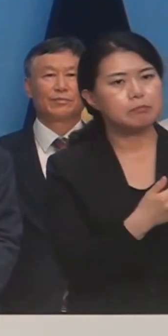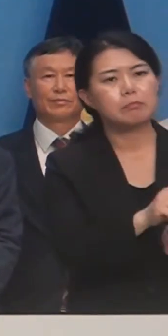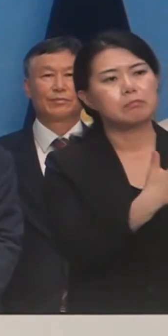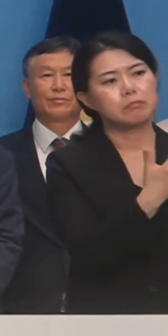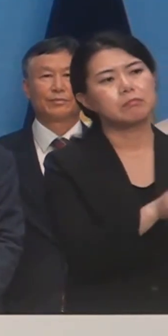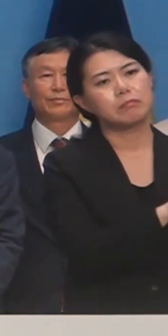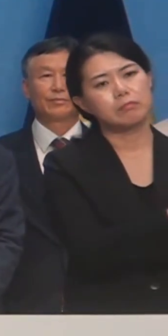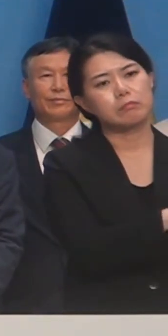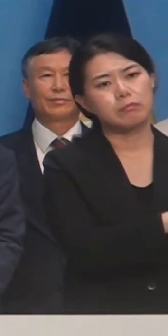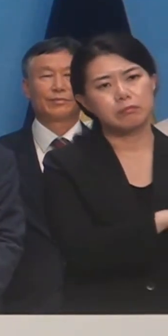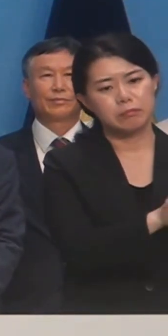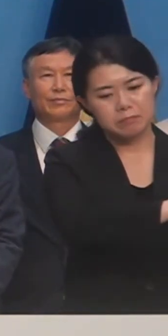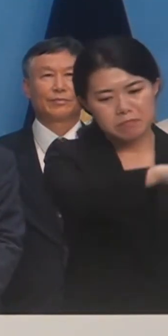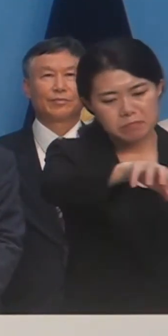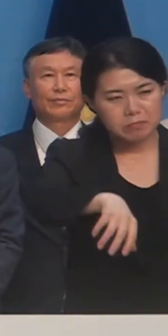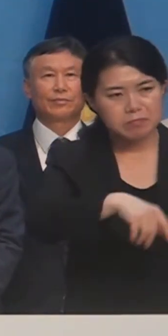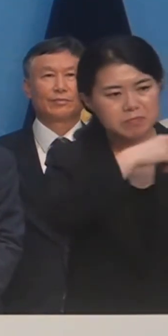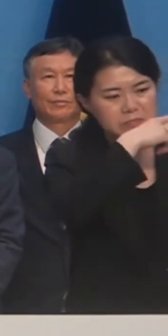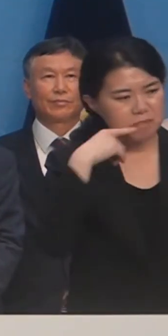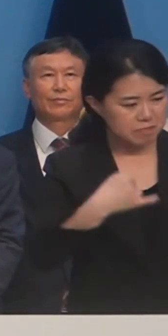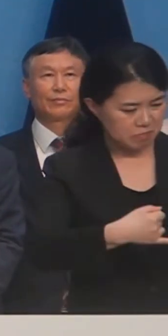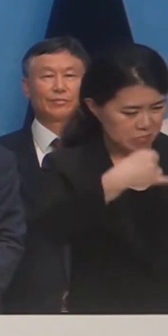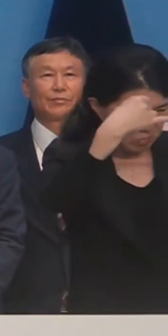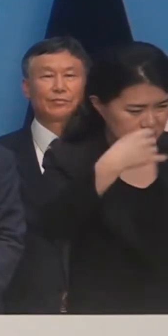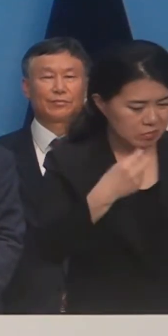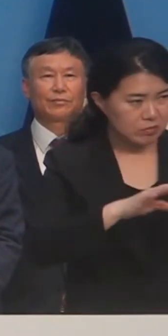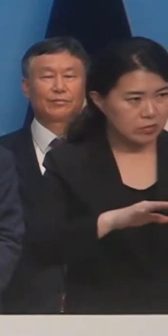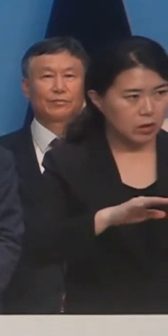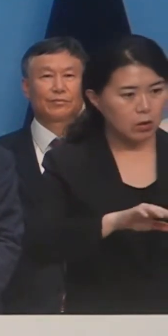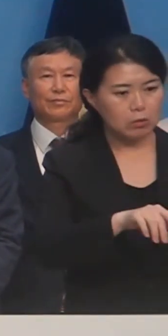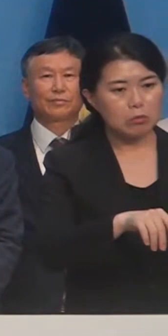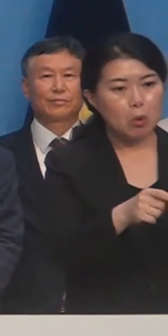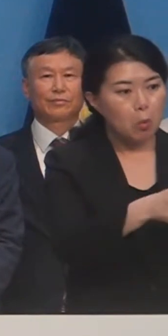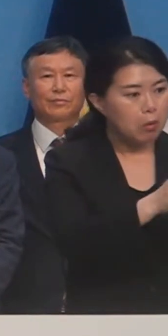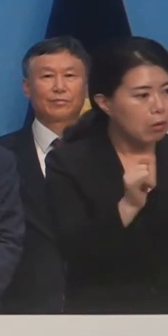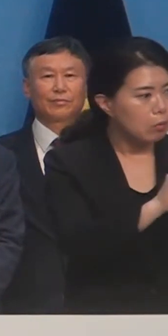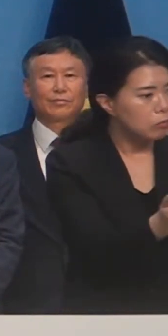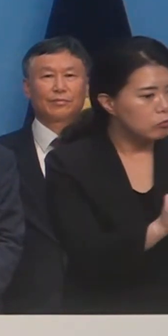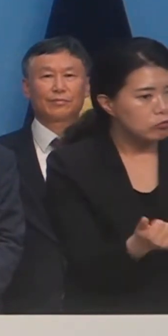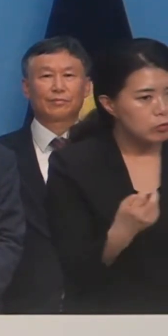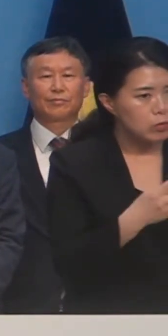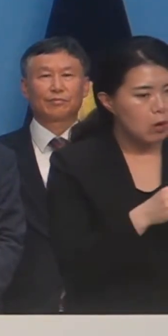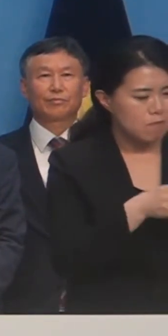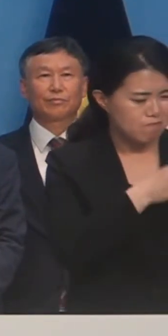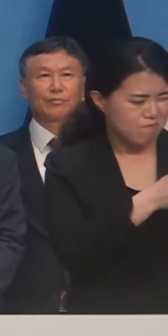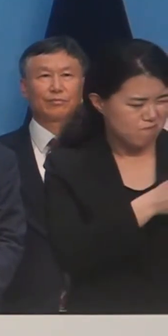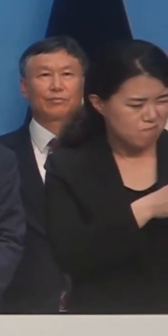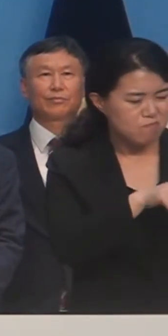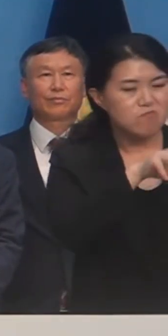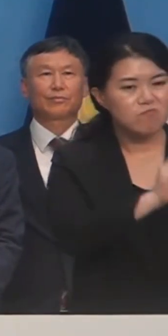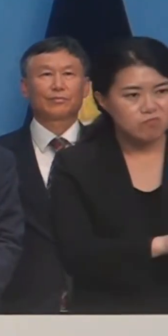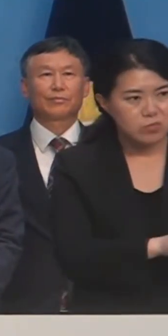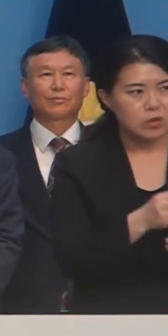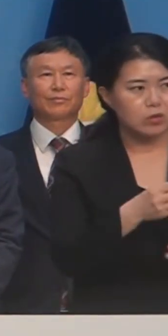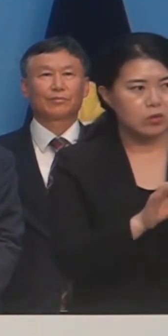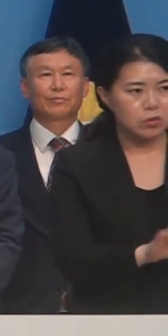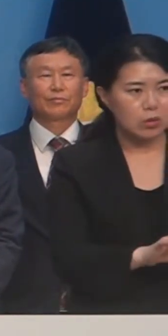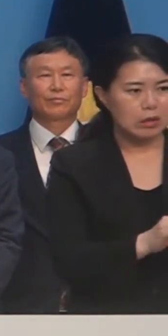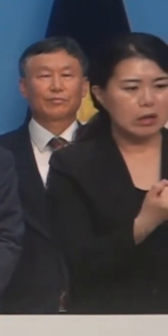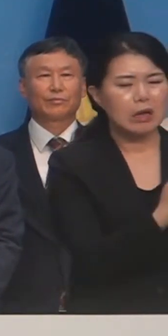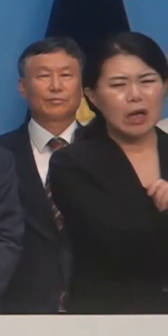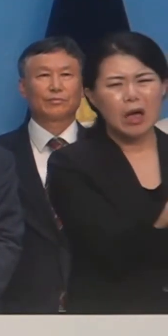이재명이 거쳐간 곳에는 빚더미, 주거인들이 죽음, 독재적 흔적, 김밥회 법화